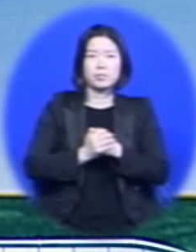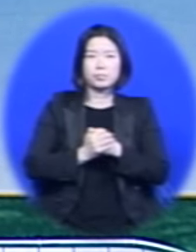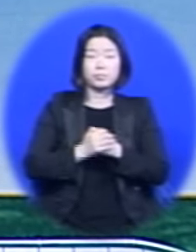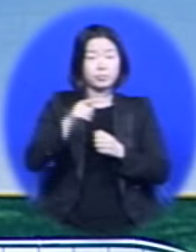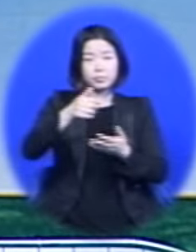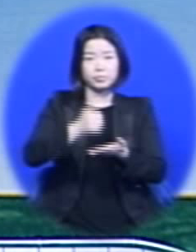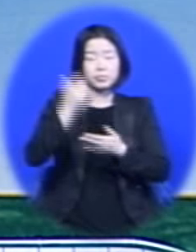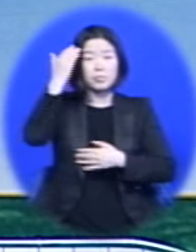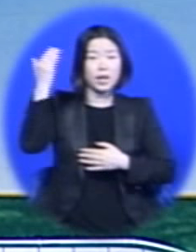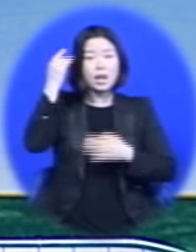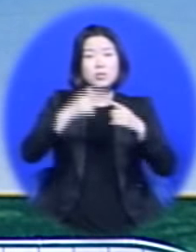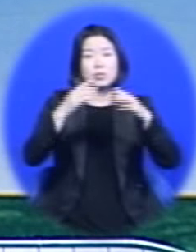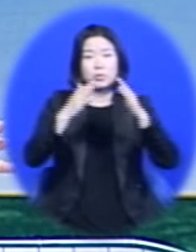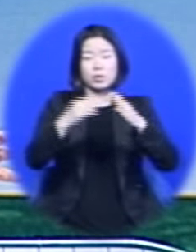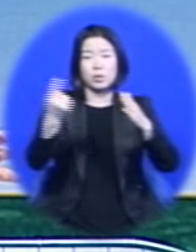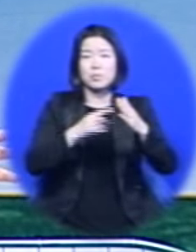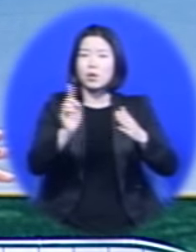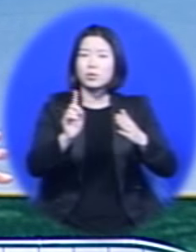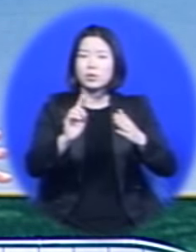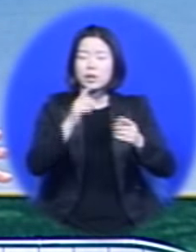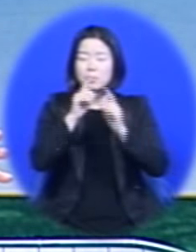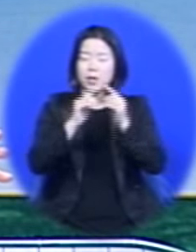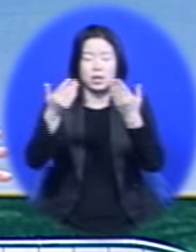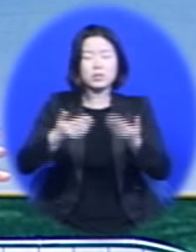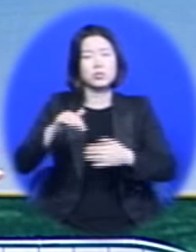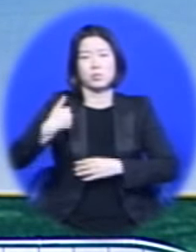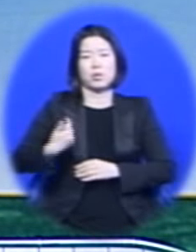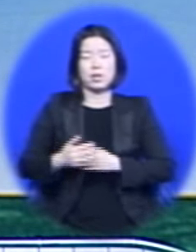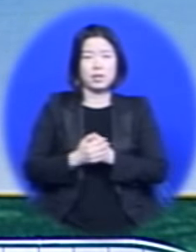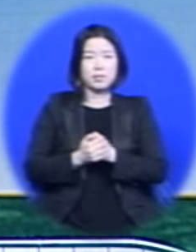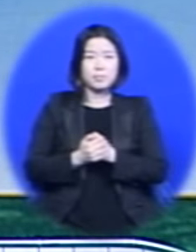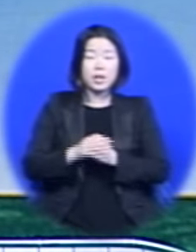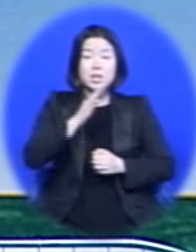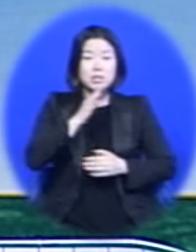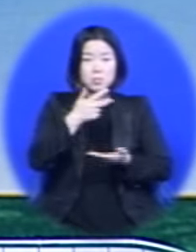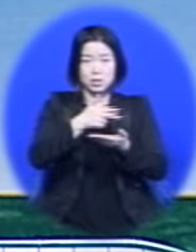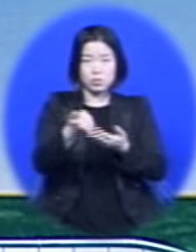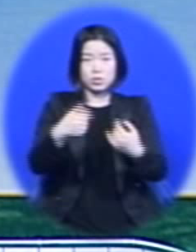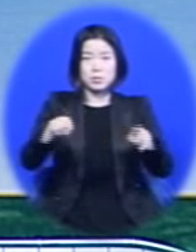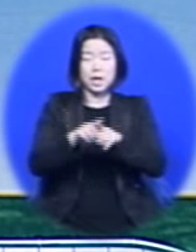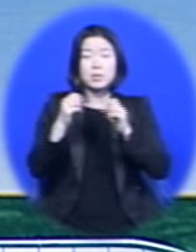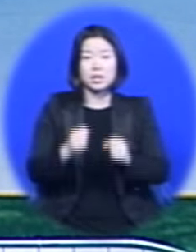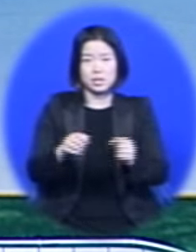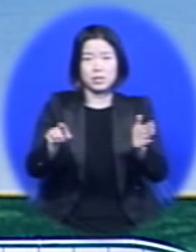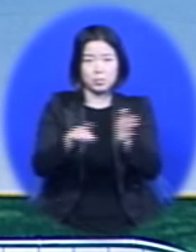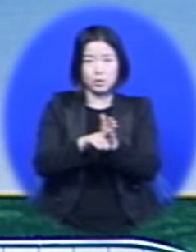그분이 한국교회에 오면은 어떻게 말할지 모르겠습니다. 정말 주님이 함께 계시는 것을